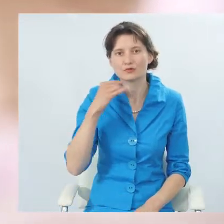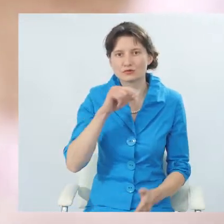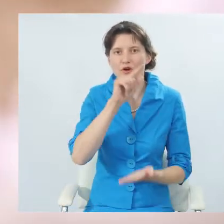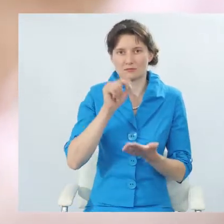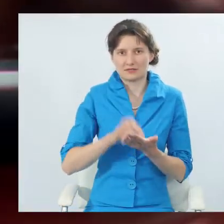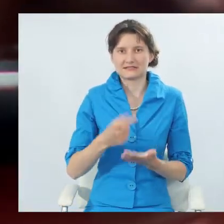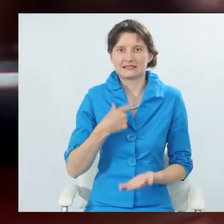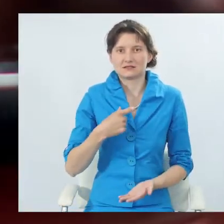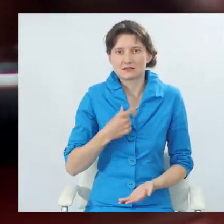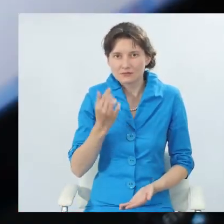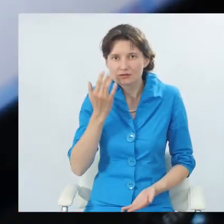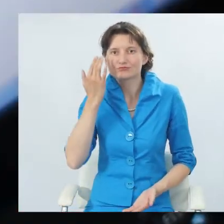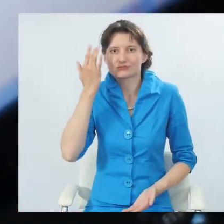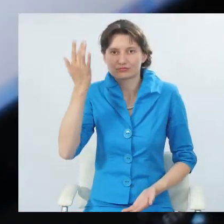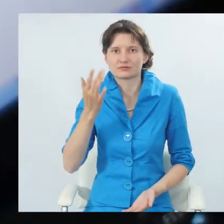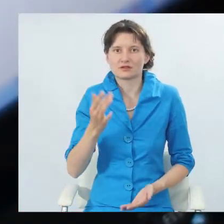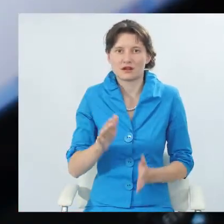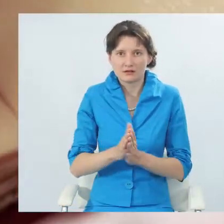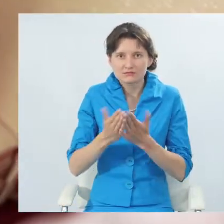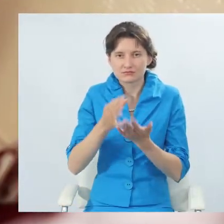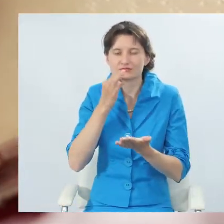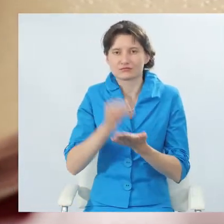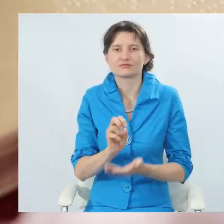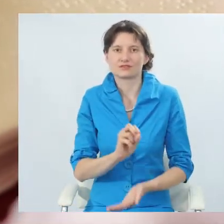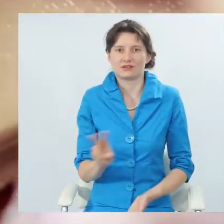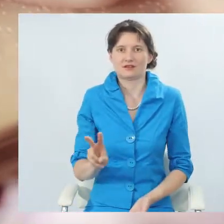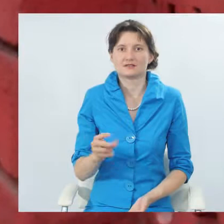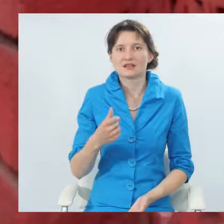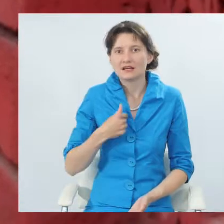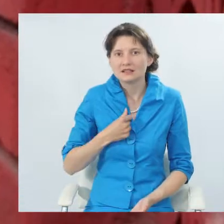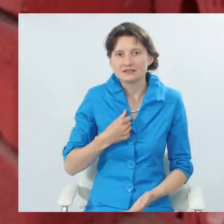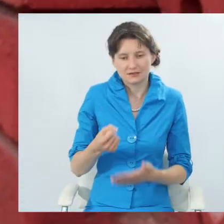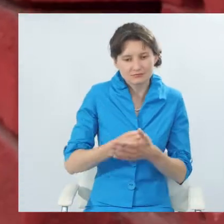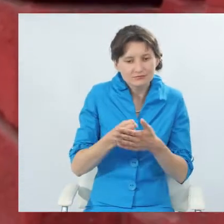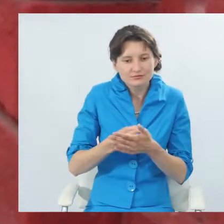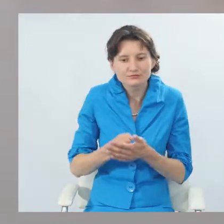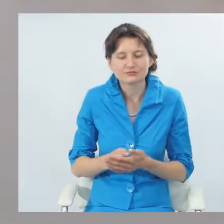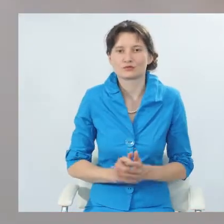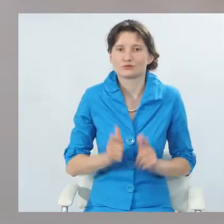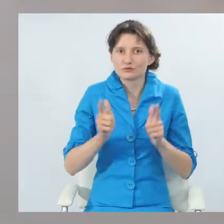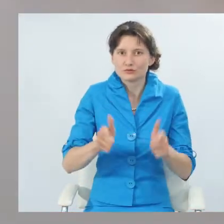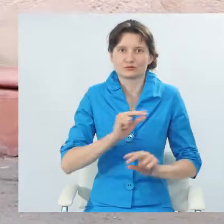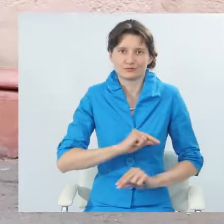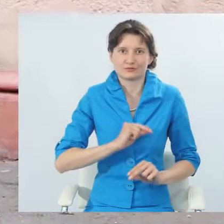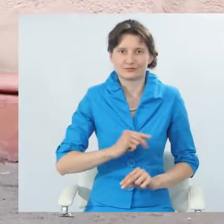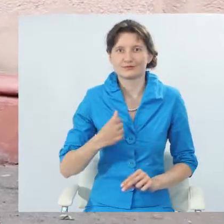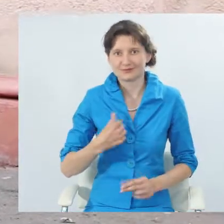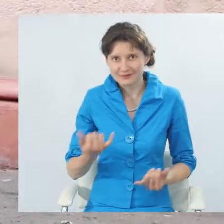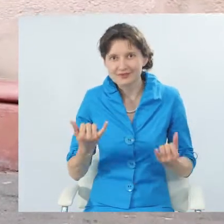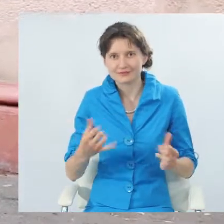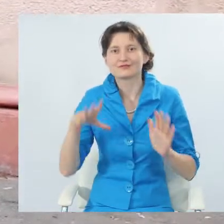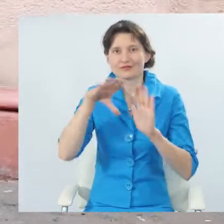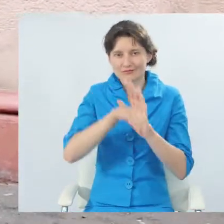Я постійно шукала відповіді на свої запитання і знайшла їх у книгах. Я активно шукала роботу, і тепер я –